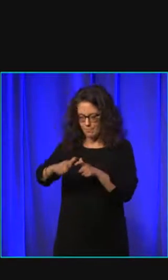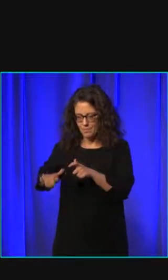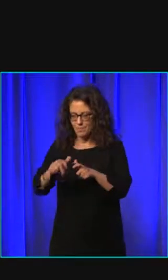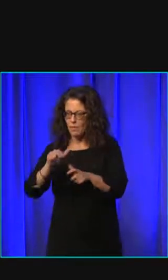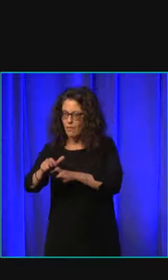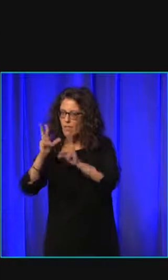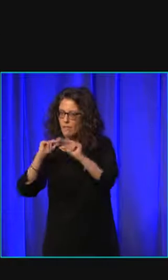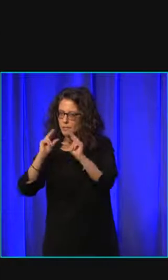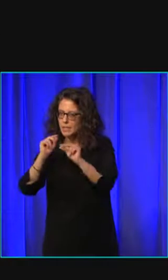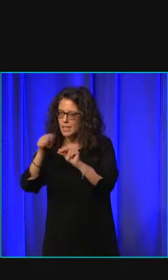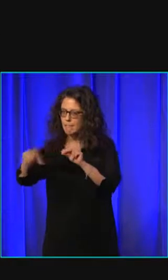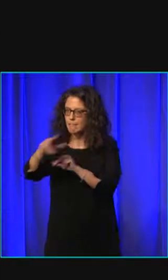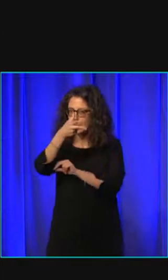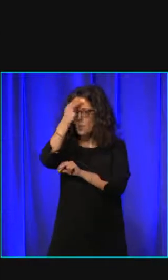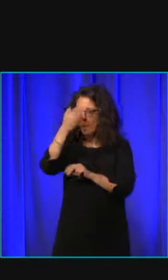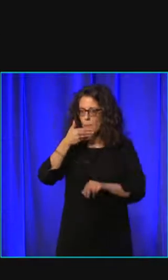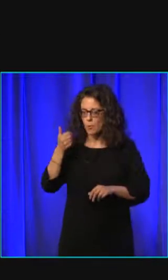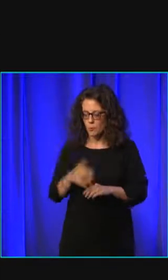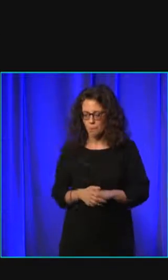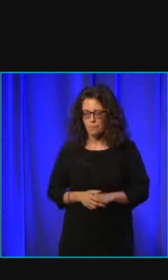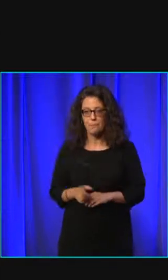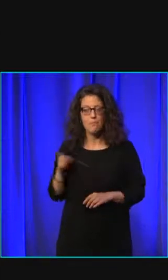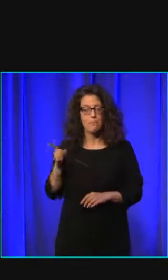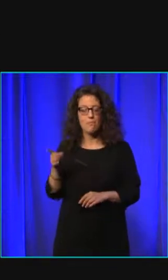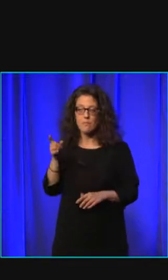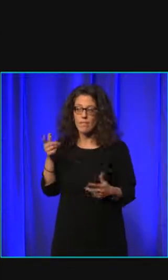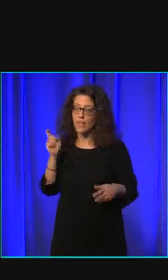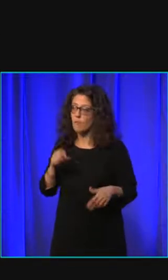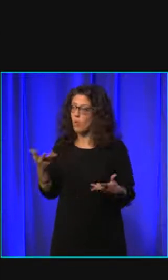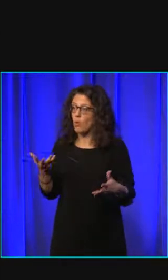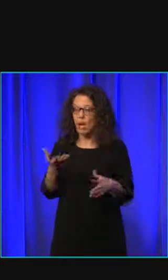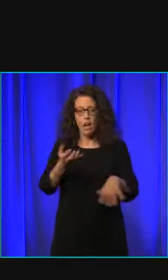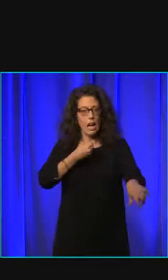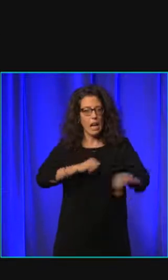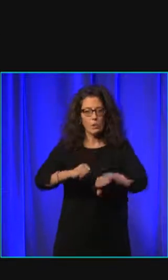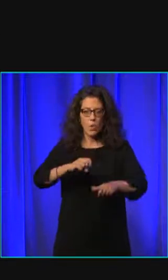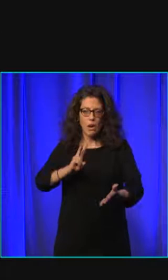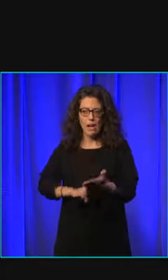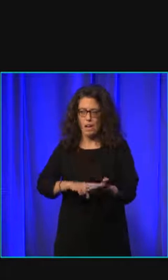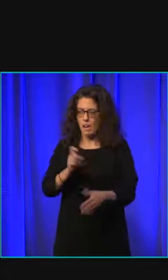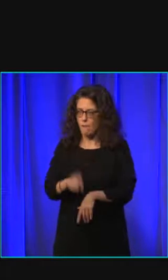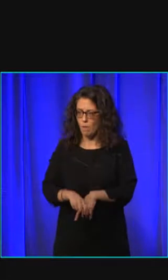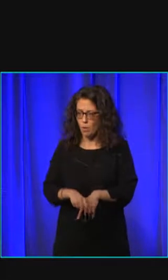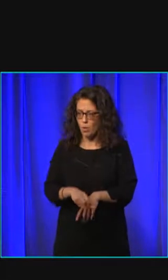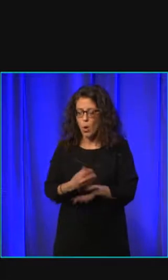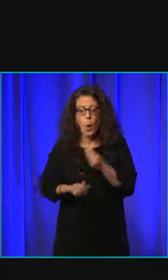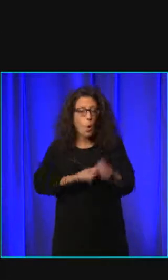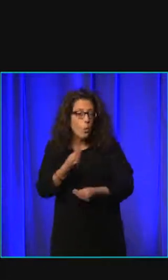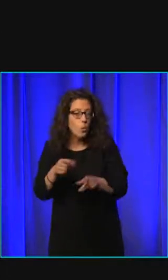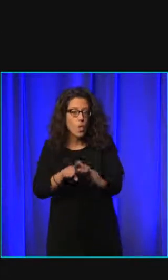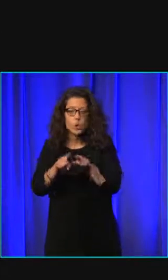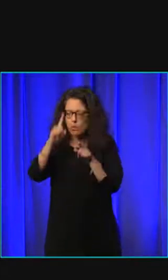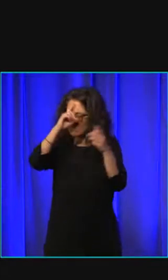je propose, il dit que l'action soit réelle, c'est-à-dire que l'action soit exécutée, ou qu'elle soit